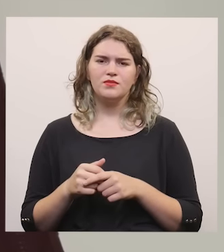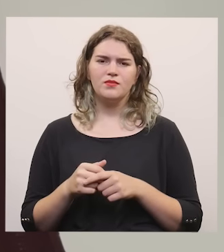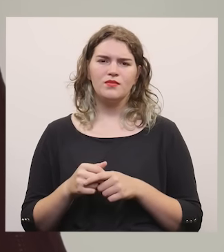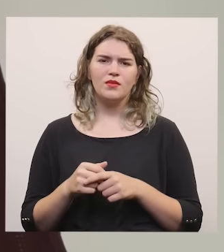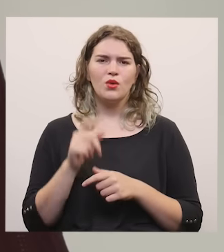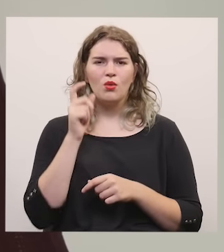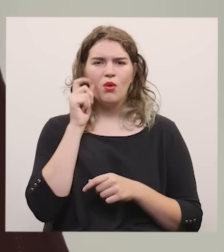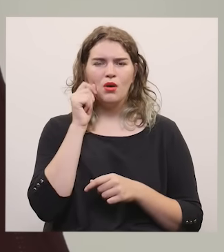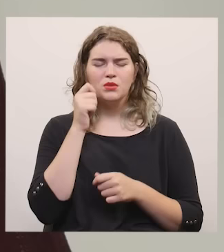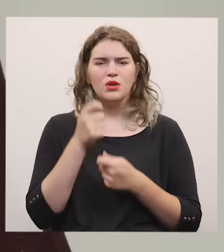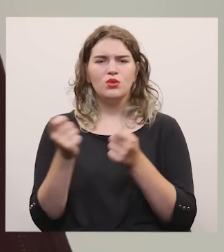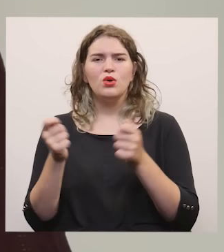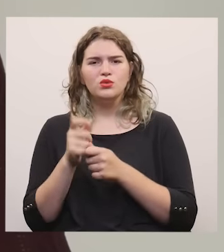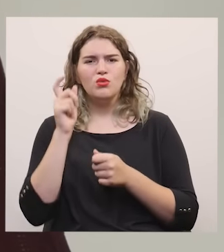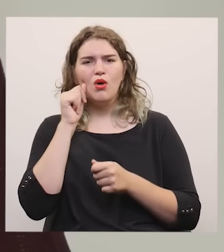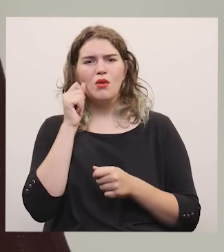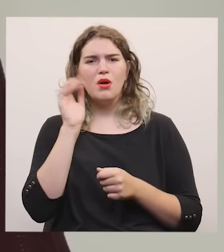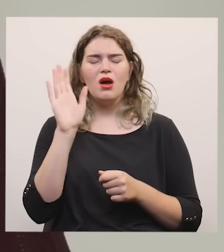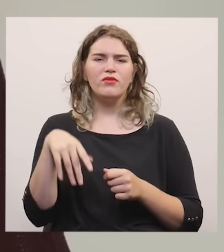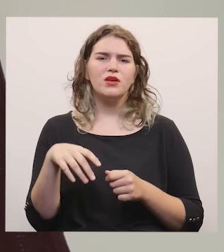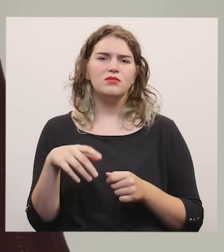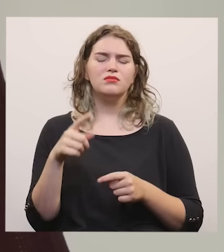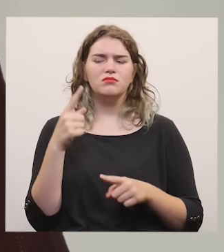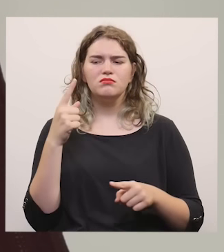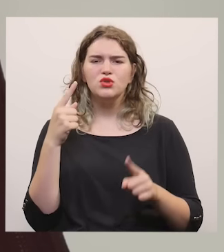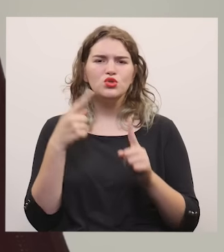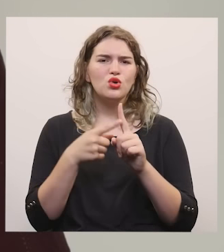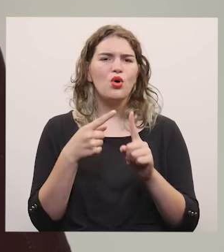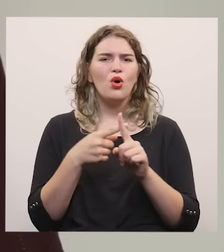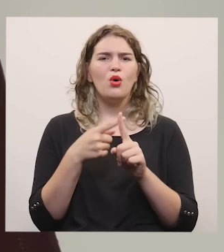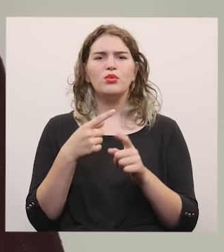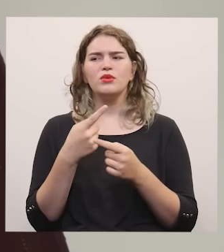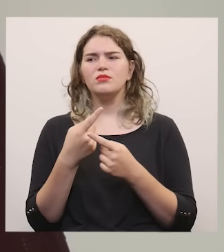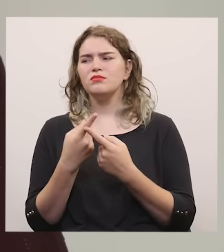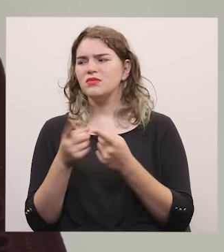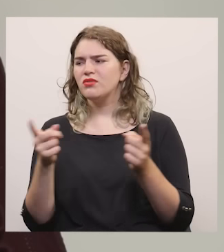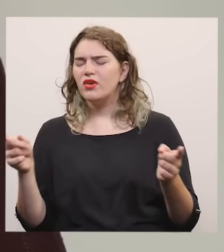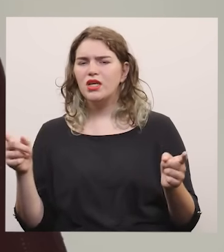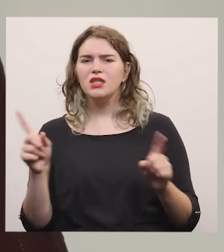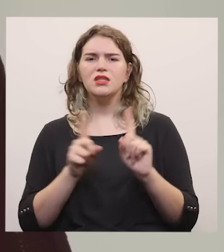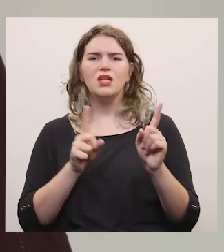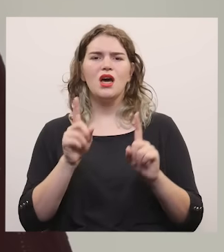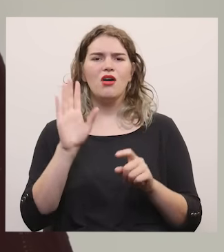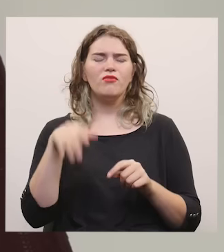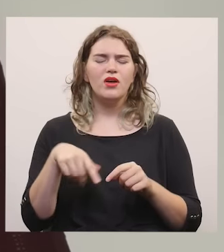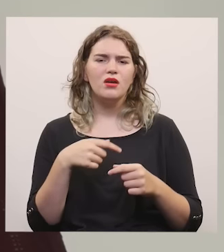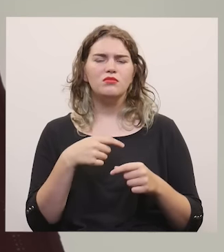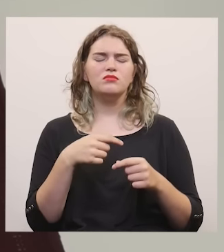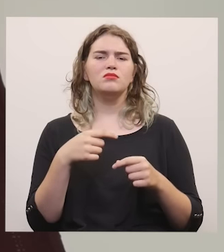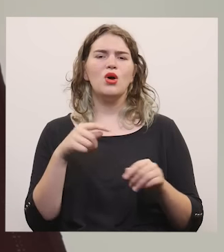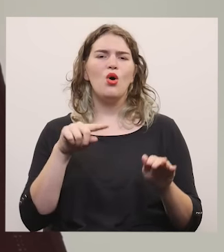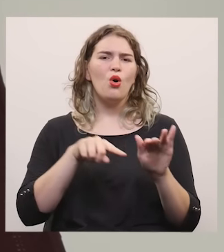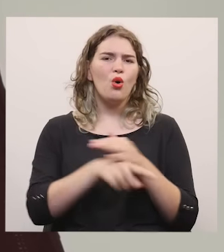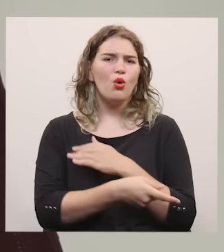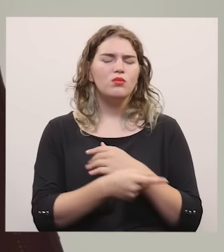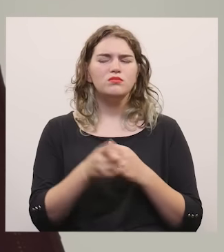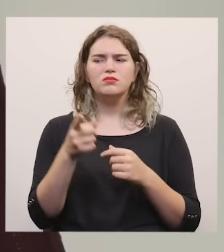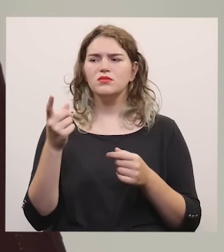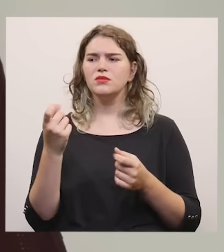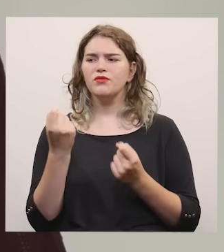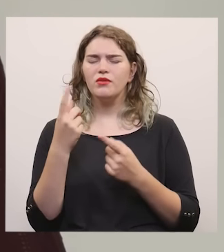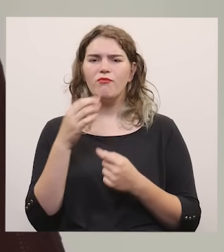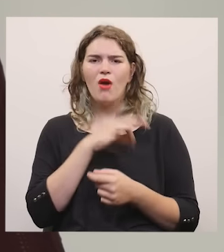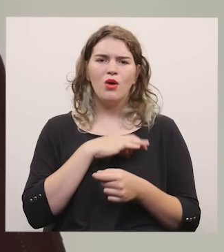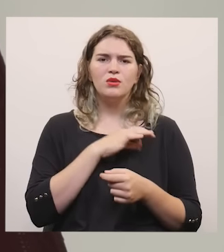exprim cum trebuie. Oamenii, majoritatea oamenilor, avem țeluri. Simțim un gol în suflet, nu știu, prima dată fugim după, să terminăm